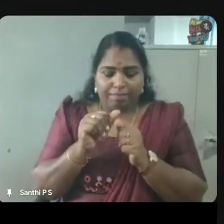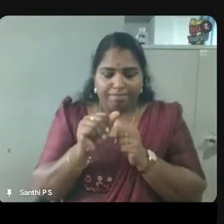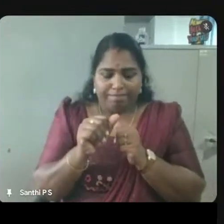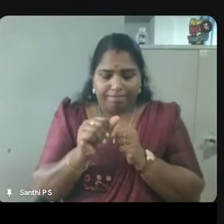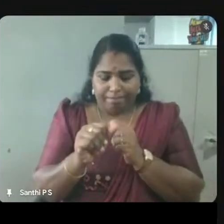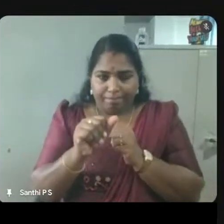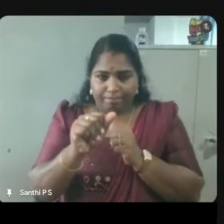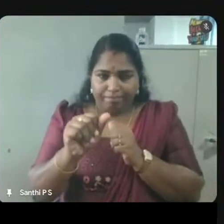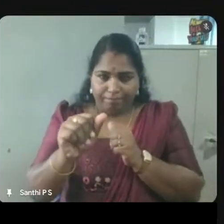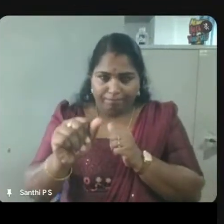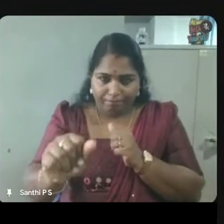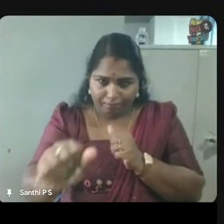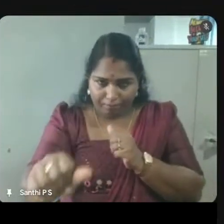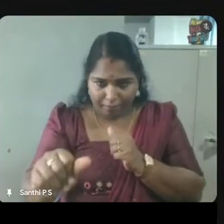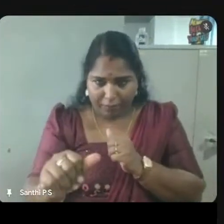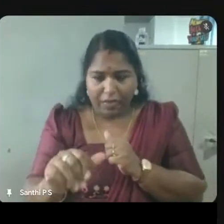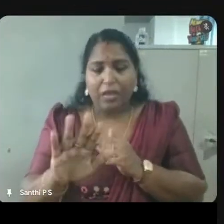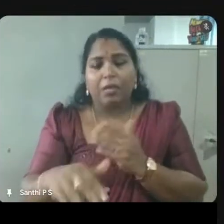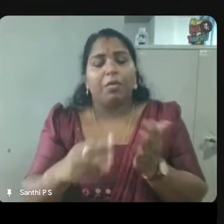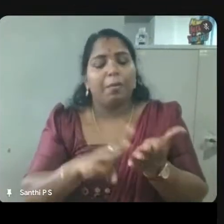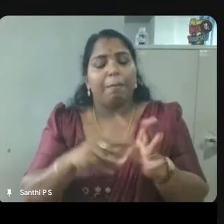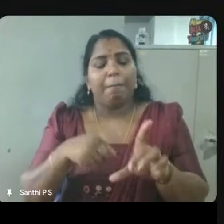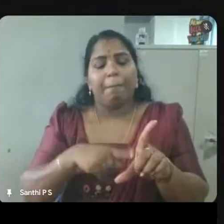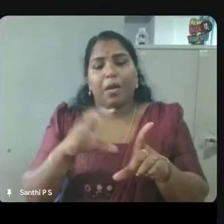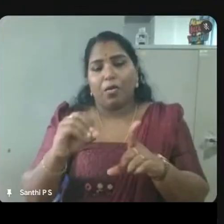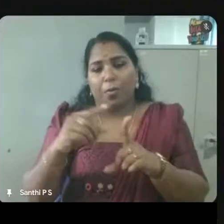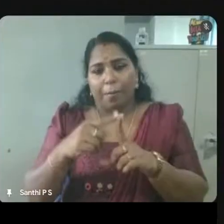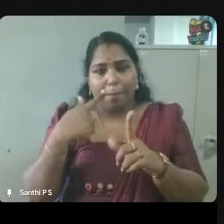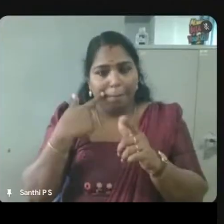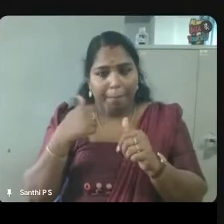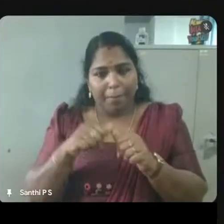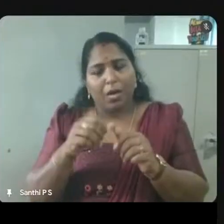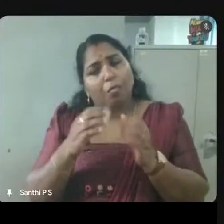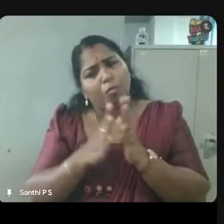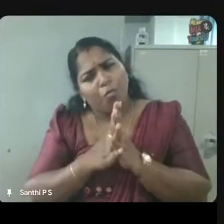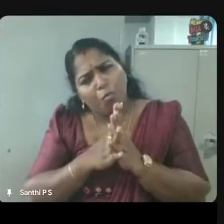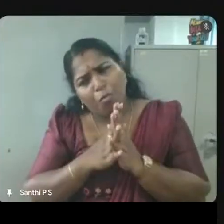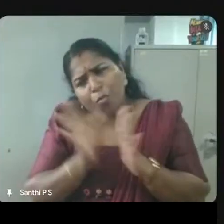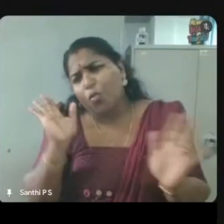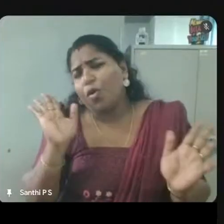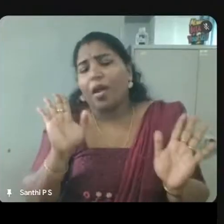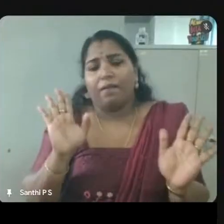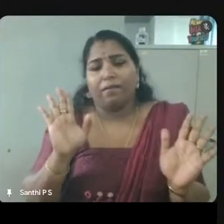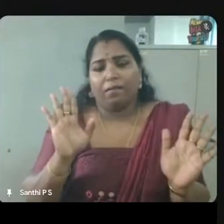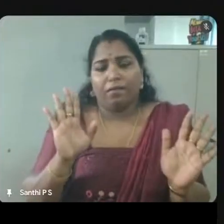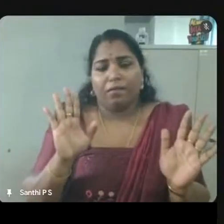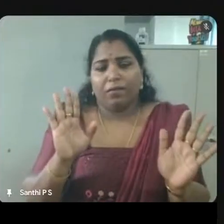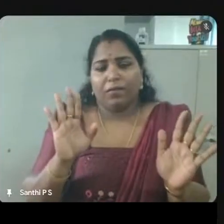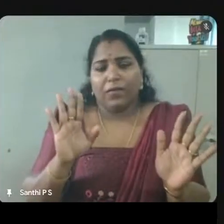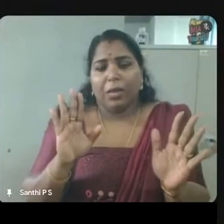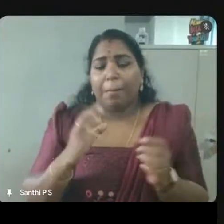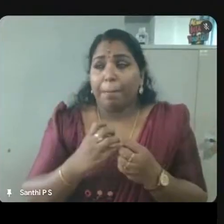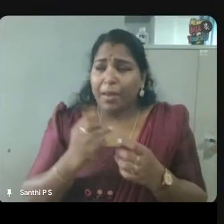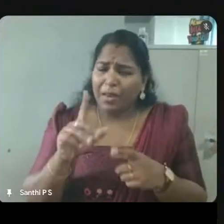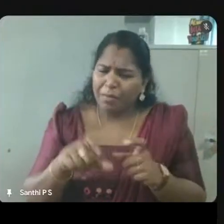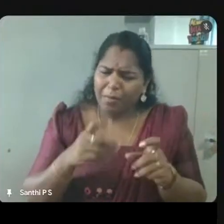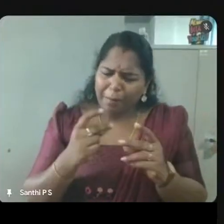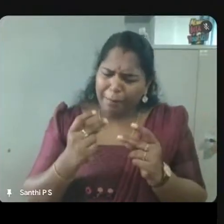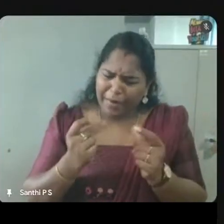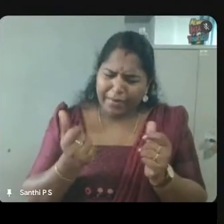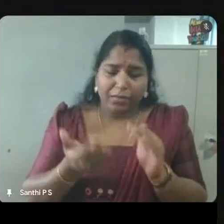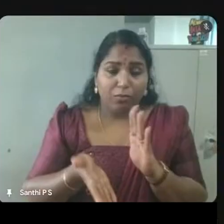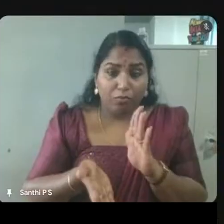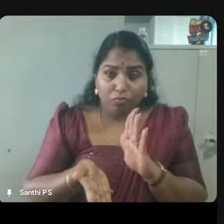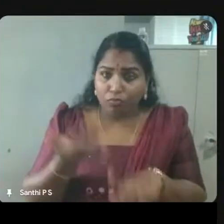ഇപ്പോൾ മയോപ്പിയ ഒരുപാട് കൂടിയിട്ടുണ്ട്. ഓൾറെഡി മയോപ്പിയ ഉള്ളവർക്ക് പെട്ടെന്ന് അത് പ്രോഗ്രസ് ചെയ്തിട്ട് പ്രോഗ്രസീവ് മയോപ്പിയ എന്നൊരു കണ്ടീഷനിലോട്ട്